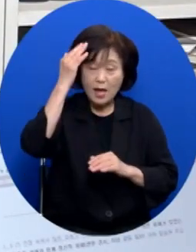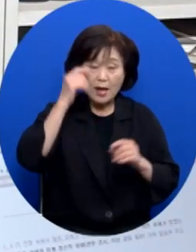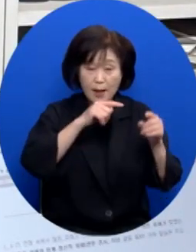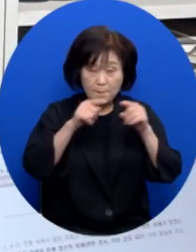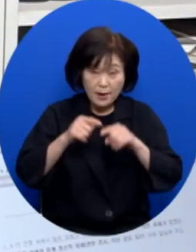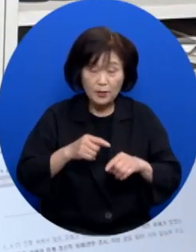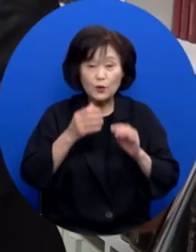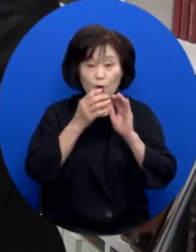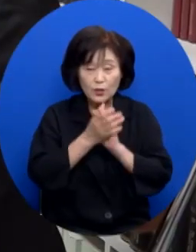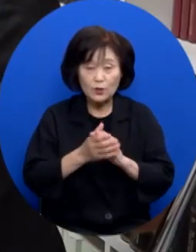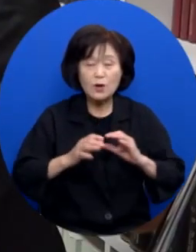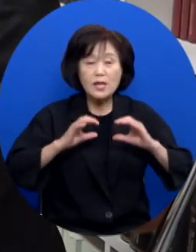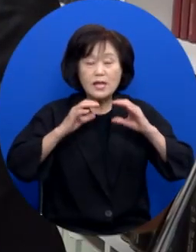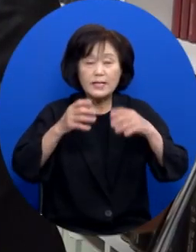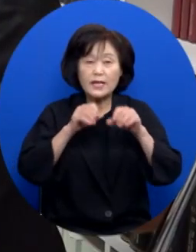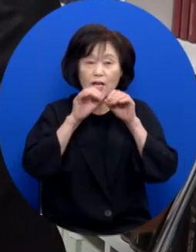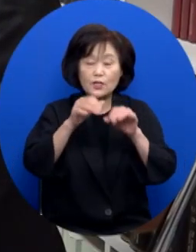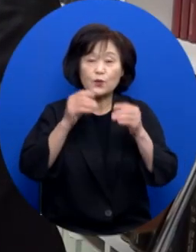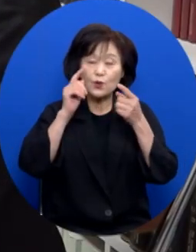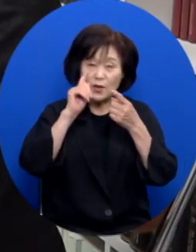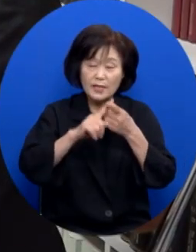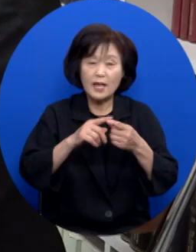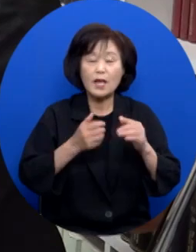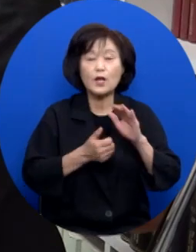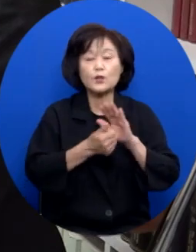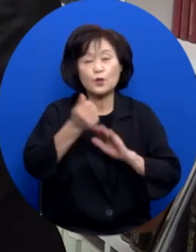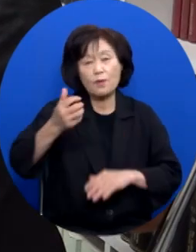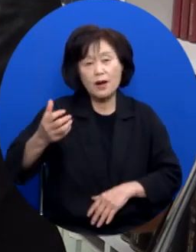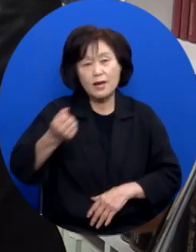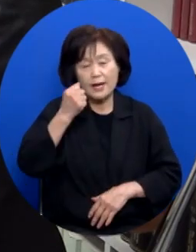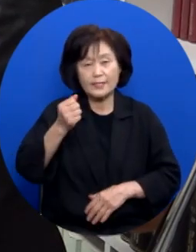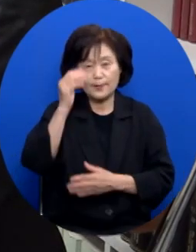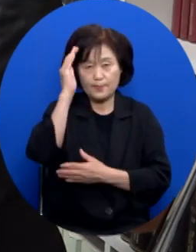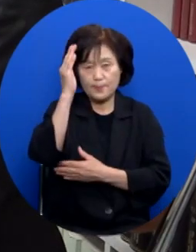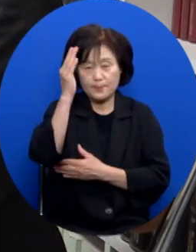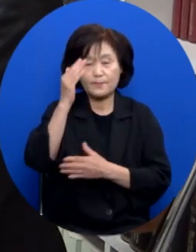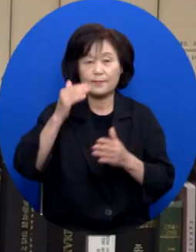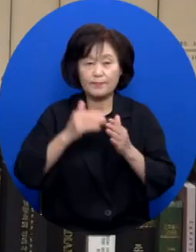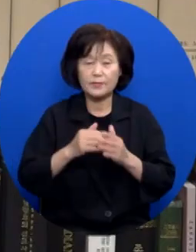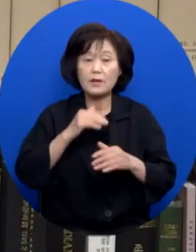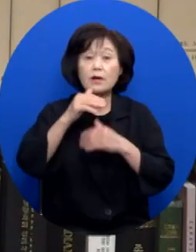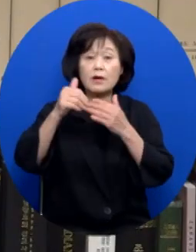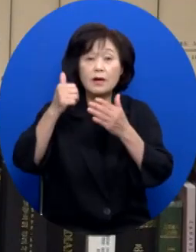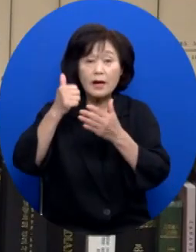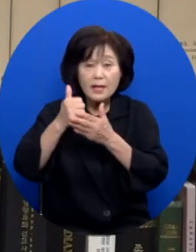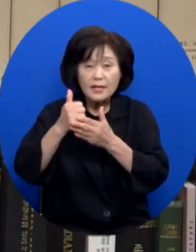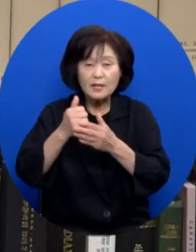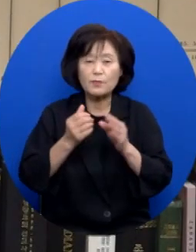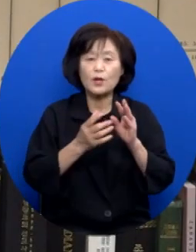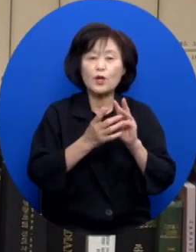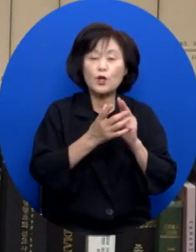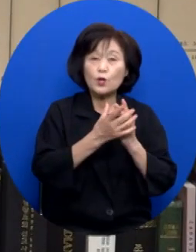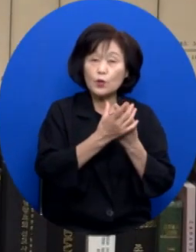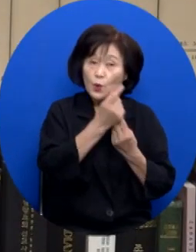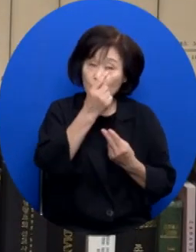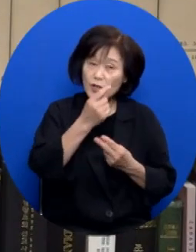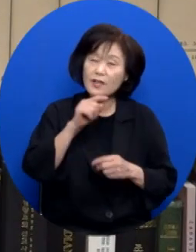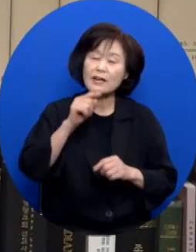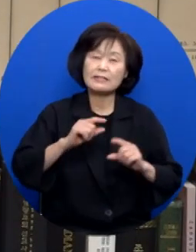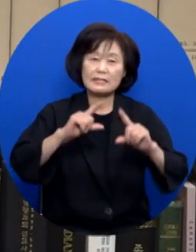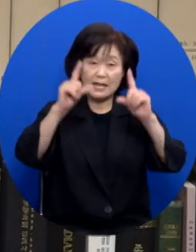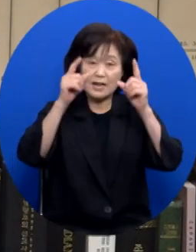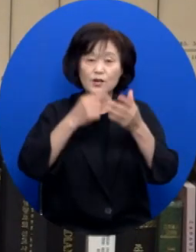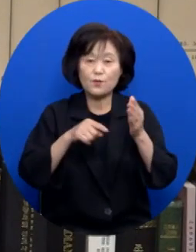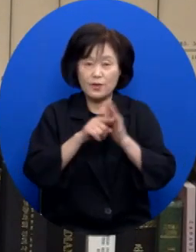넘어 세계 선교를 향한 소망을 품고 강조합니다 하나님께서 통일의 그날을 위해서